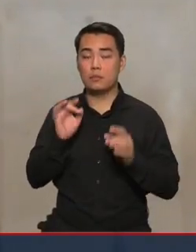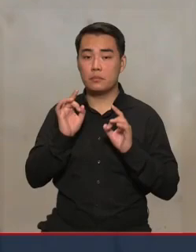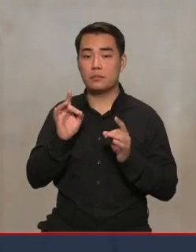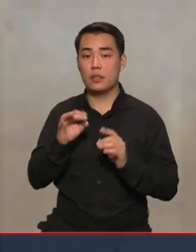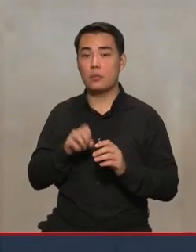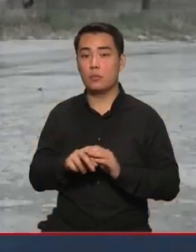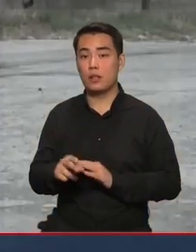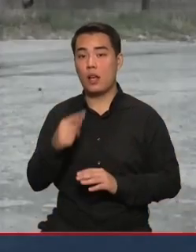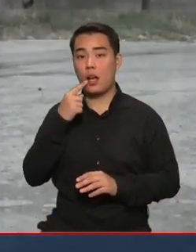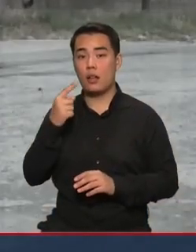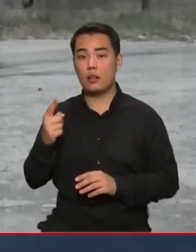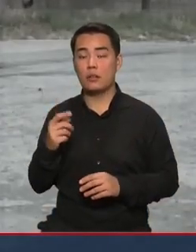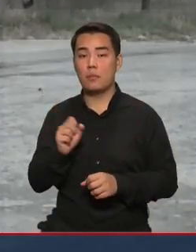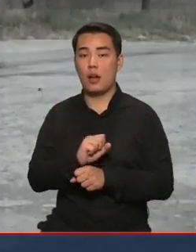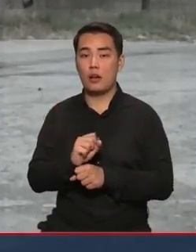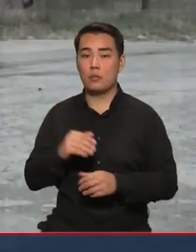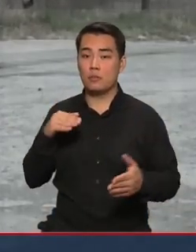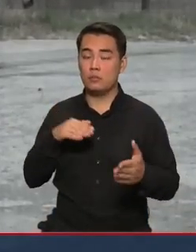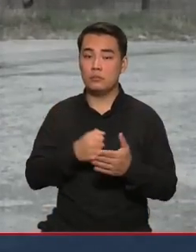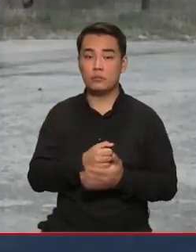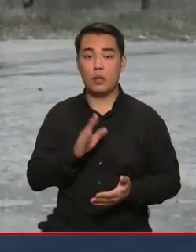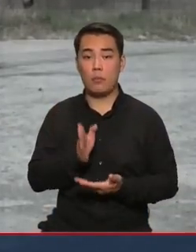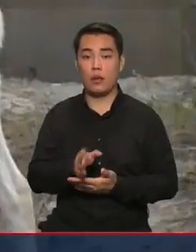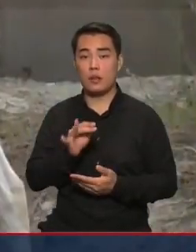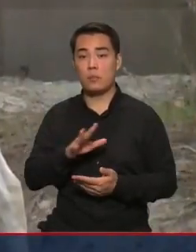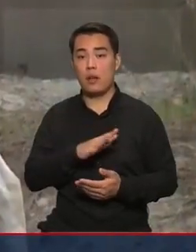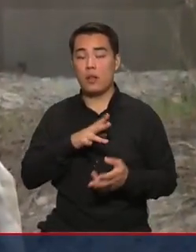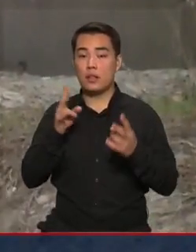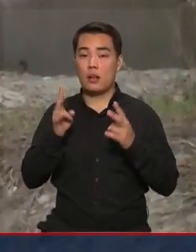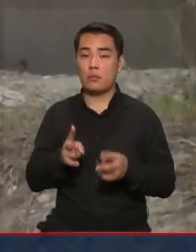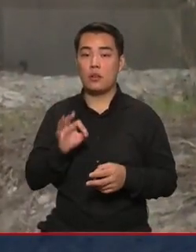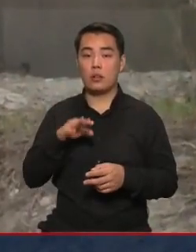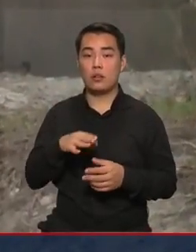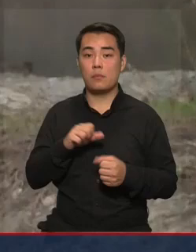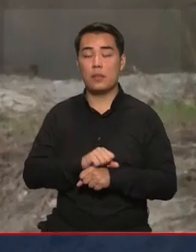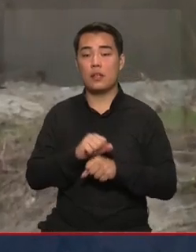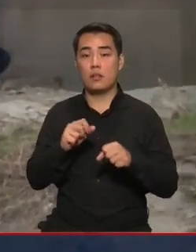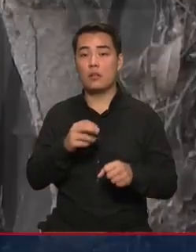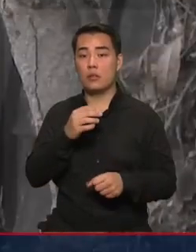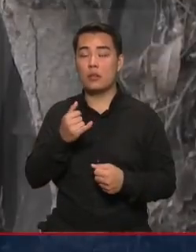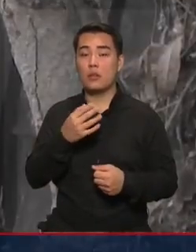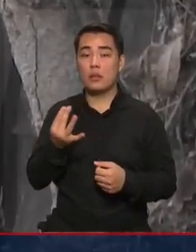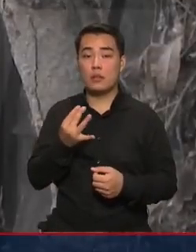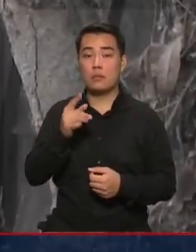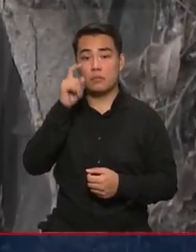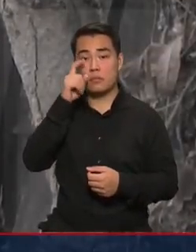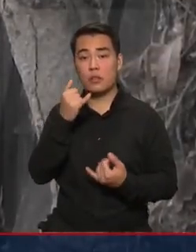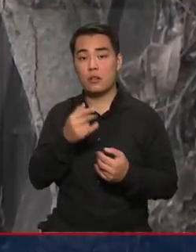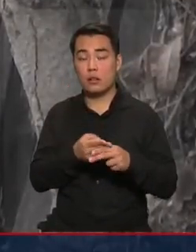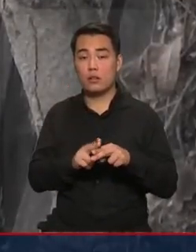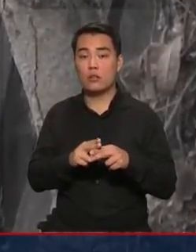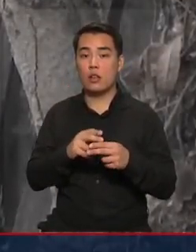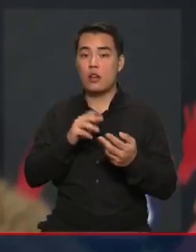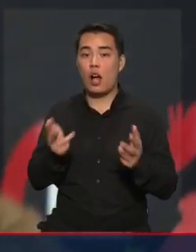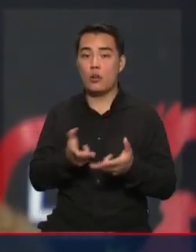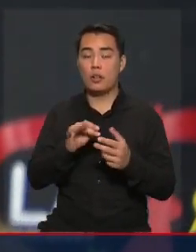убегают далеко, попадают под колеса машин. Бывают и случаи травмирования. От петард любопытные животные получают ожоги, переломы,